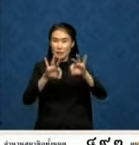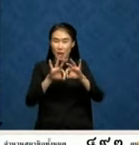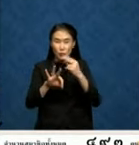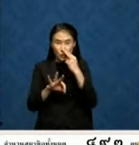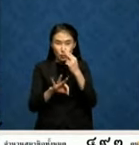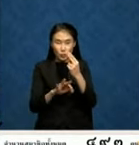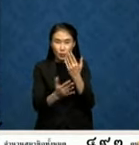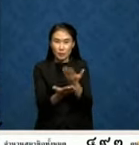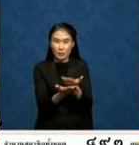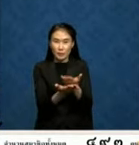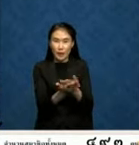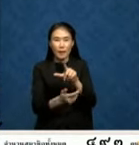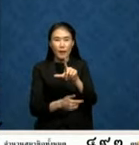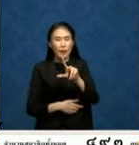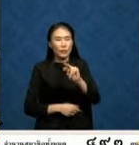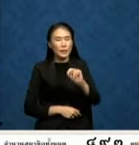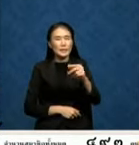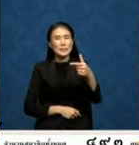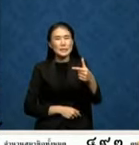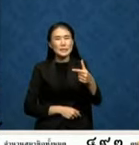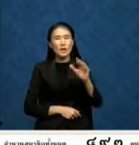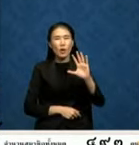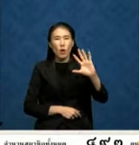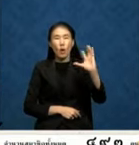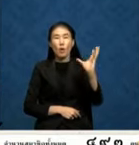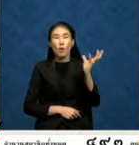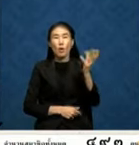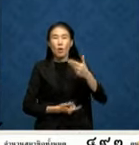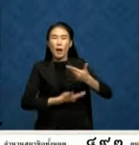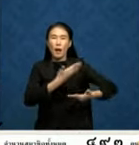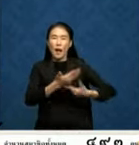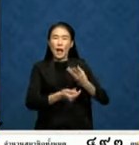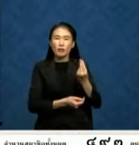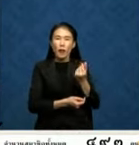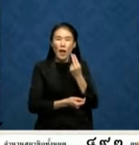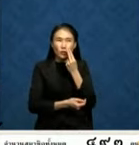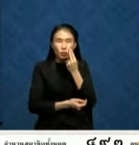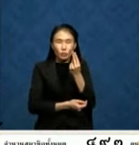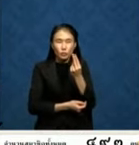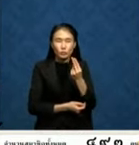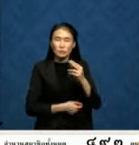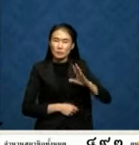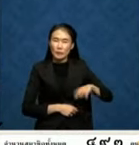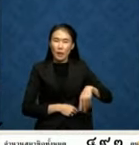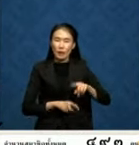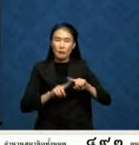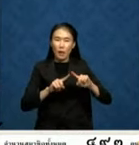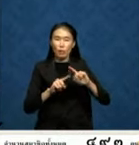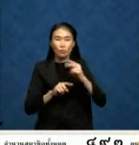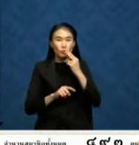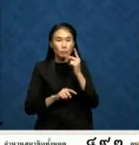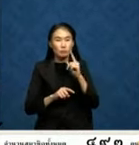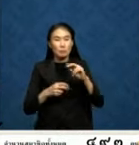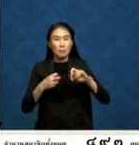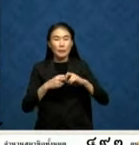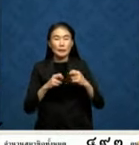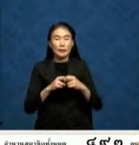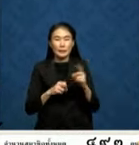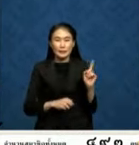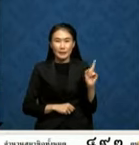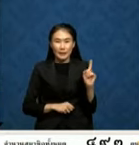คาของ LNG ที่มีอยู่ในตลาดโลกว่าจะมีสภาวะเช่นไรนะครับแล้วก็ประกอบกับเหตุการณ์